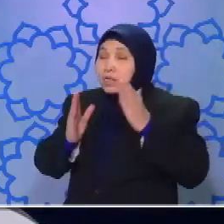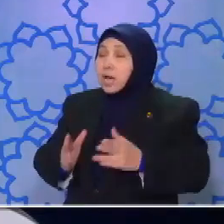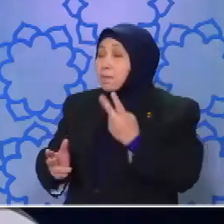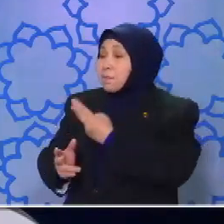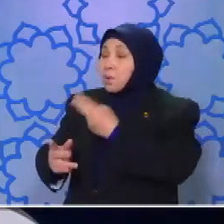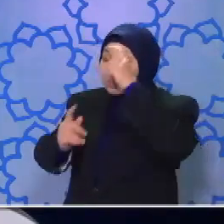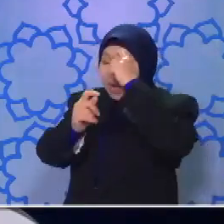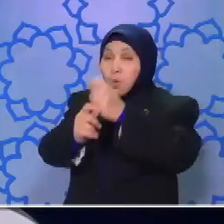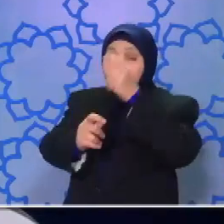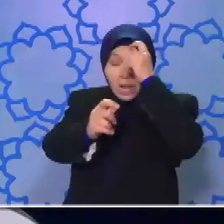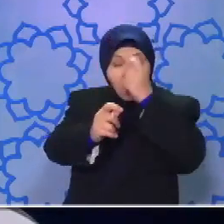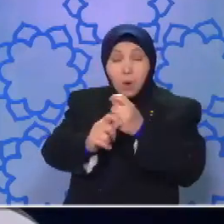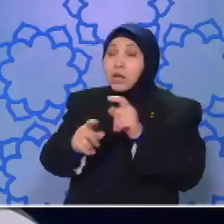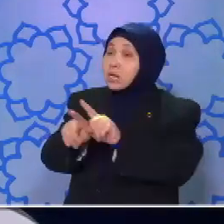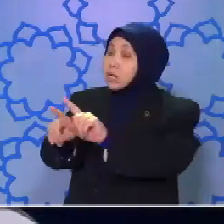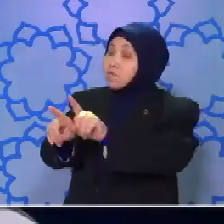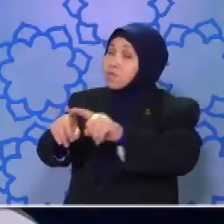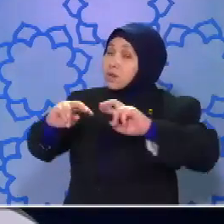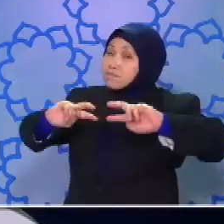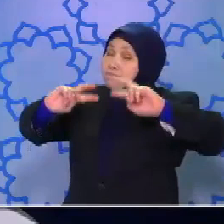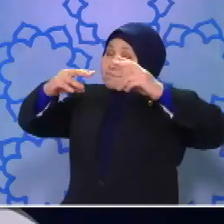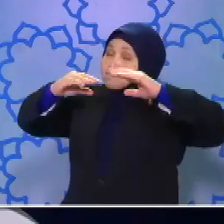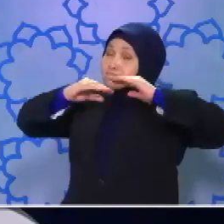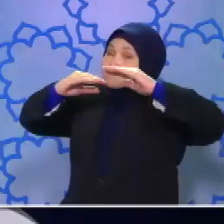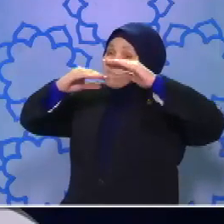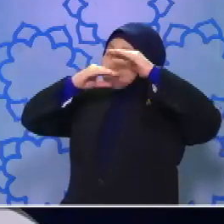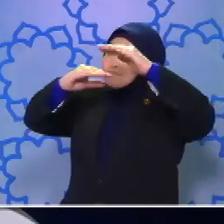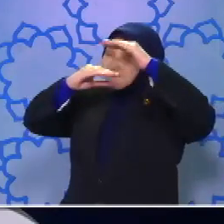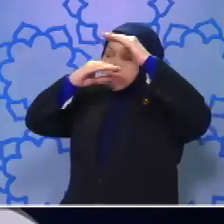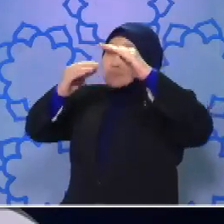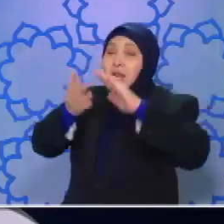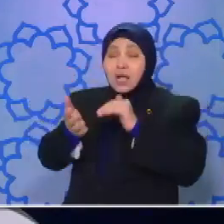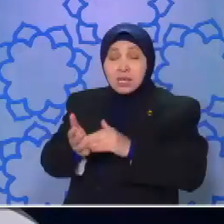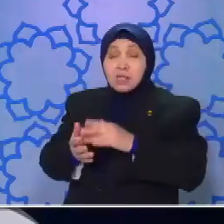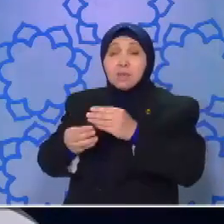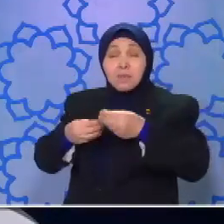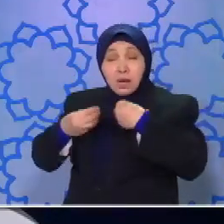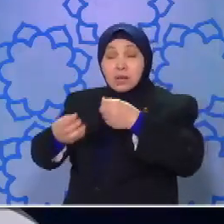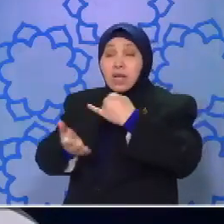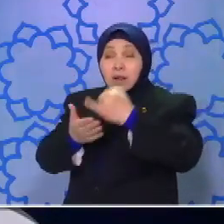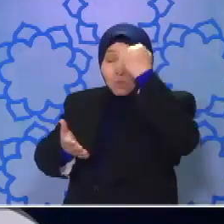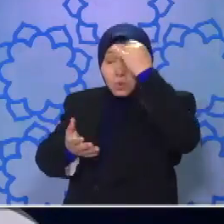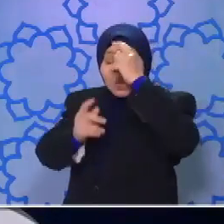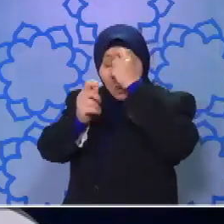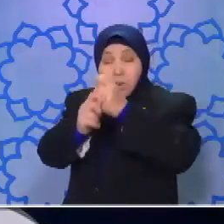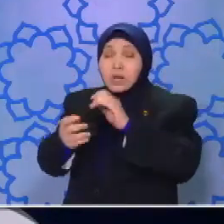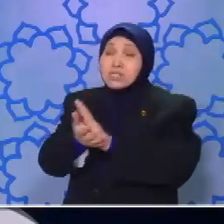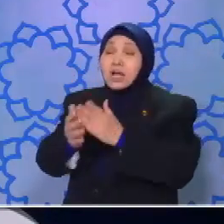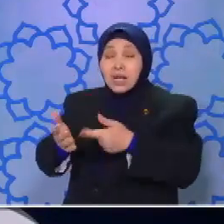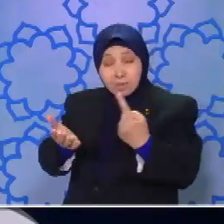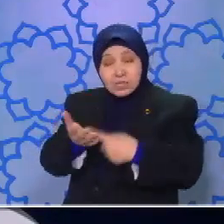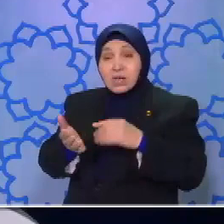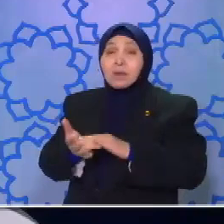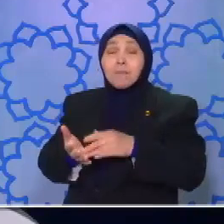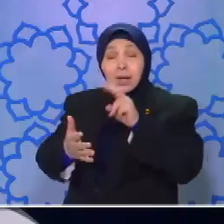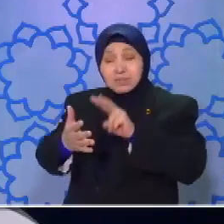tapi rupanya takwa pun ada pelbagai peringkat. Makin bertakwa, makin diberikan ilmu, kita akan bincang lebih lanjut. My Quran Time,